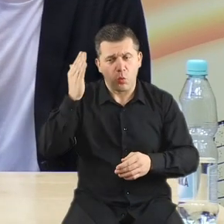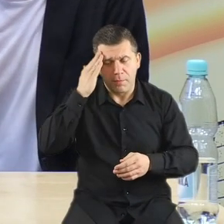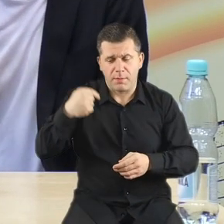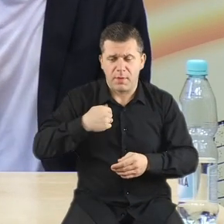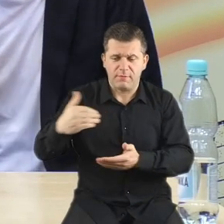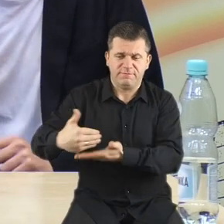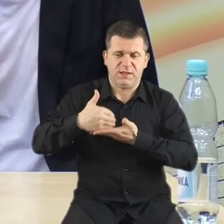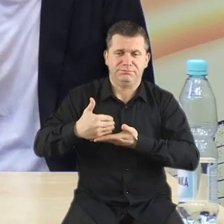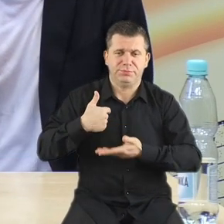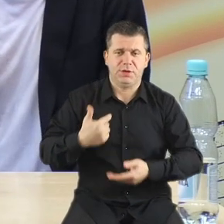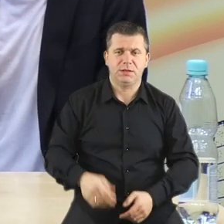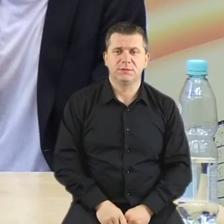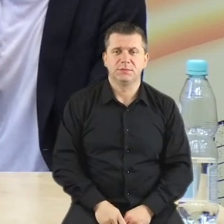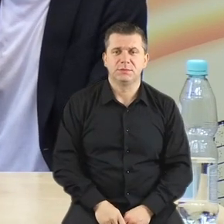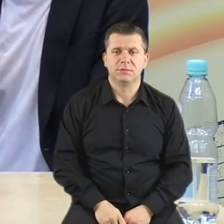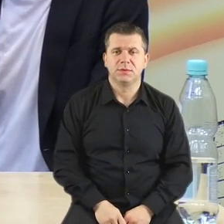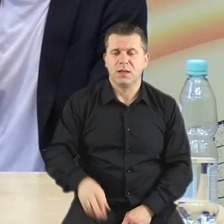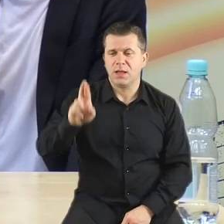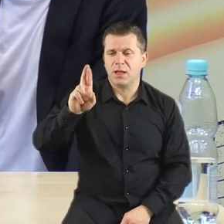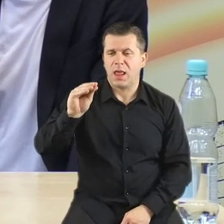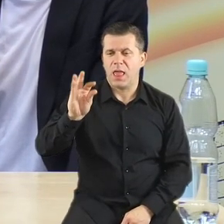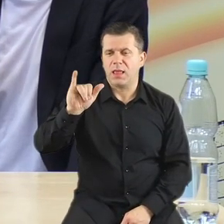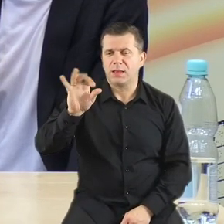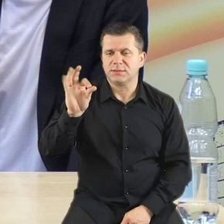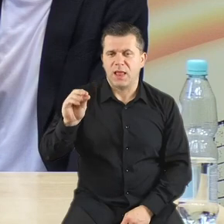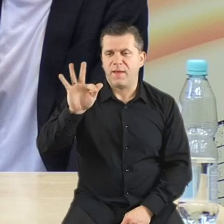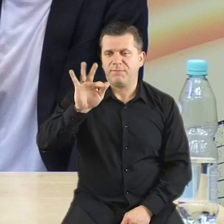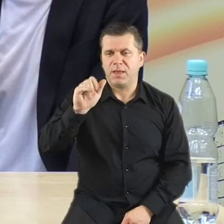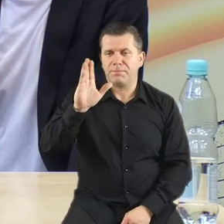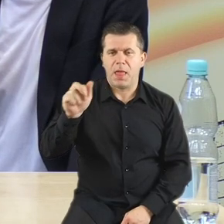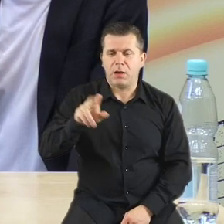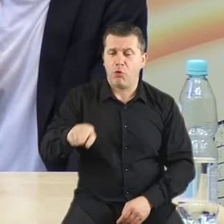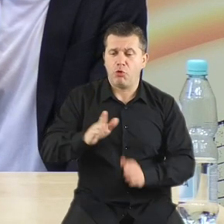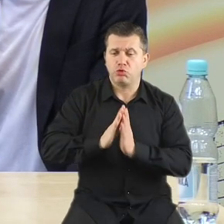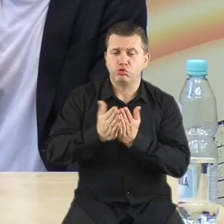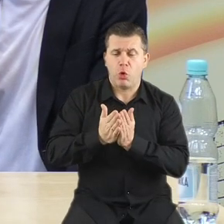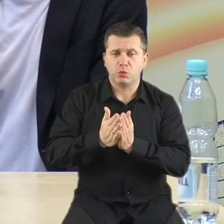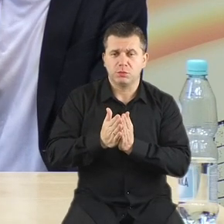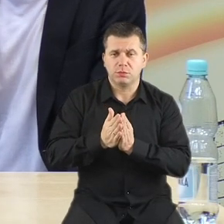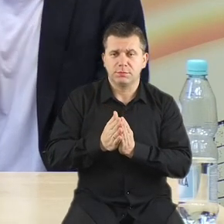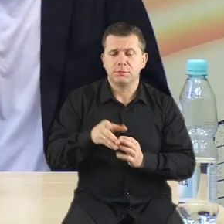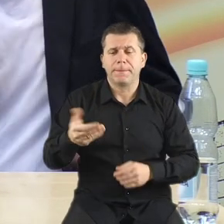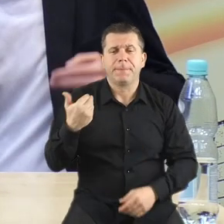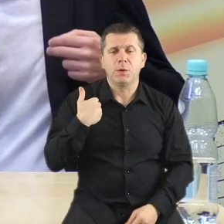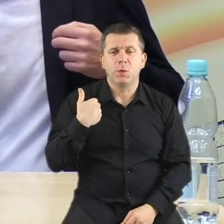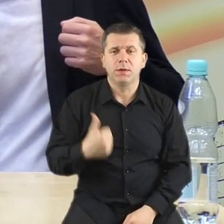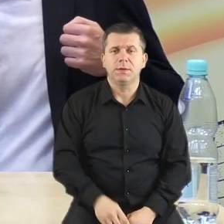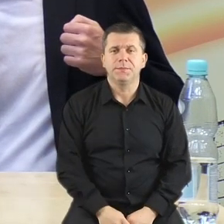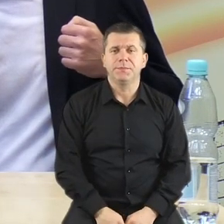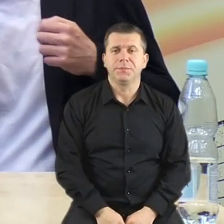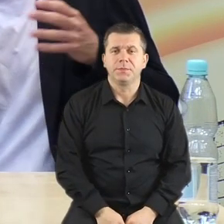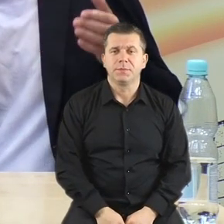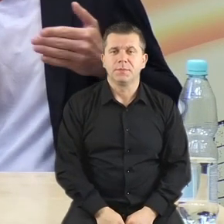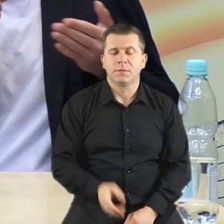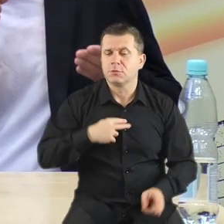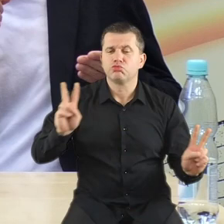powiedziałbym. A jeśli chodzi o Rise Fiber, już konkretnie tą książkę, to było tak, że